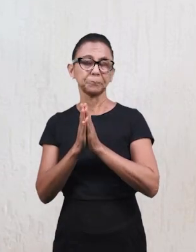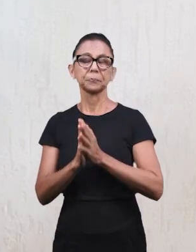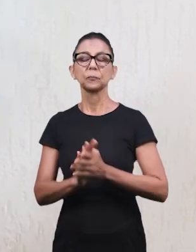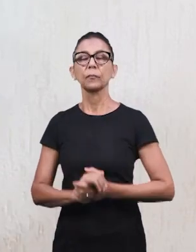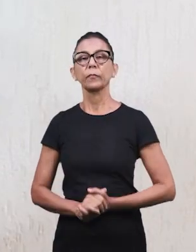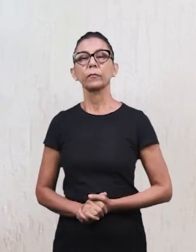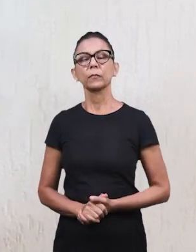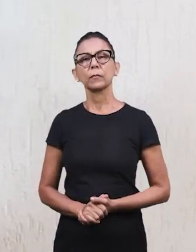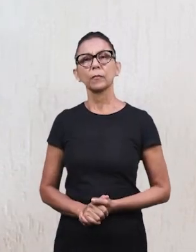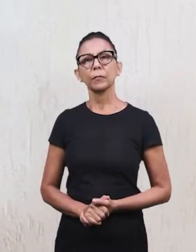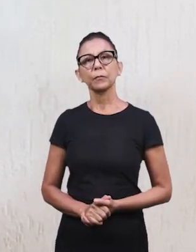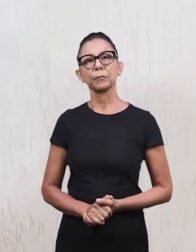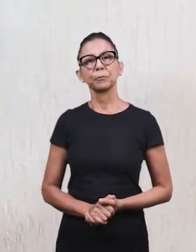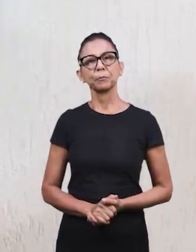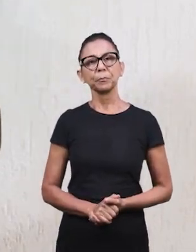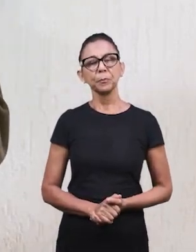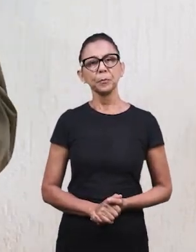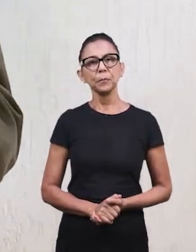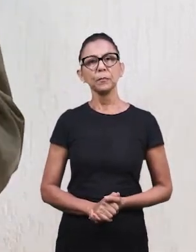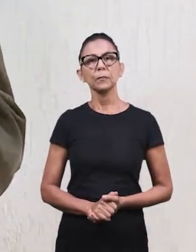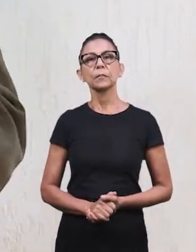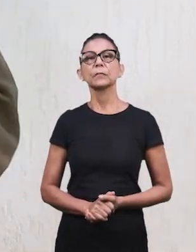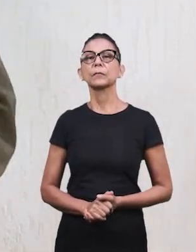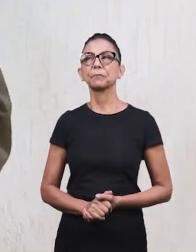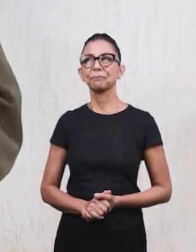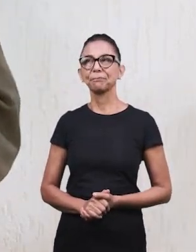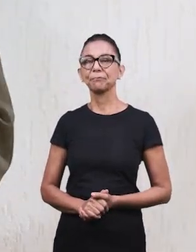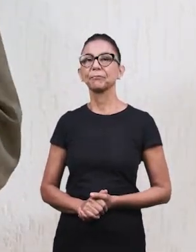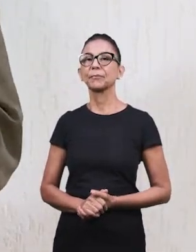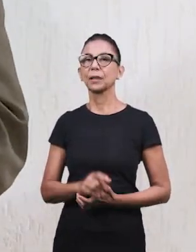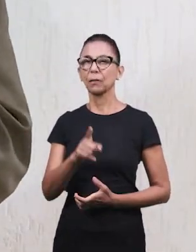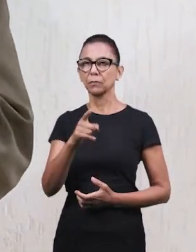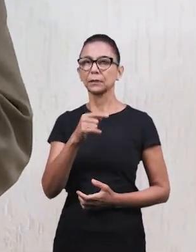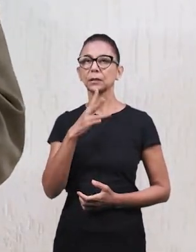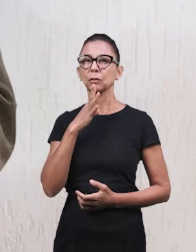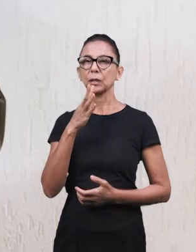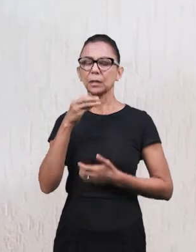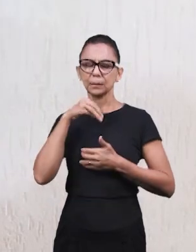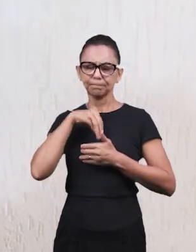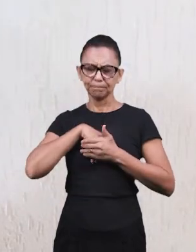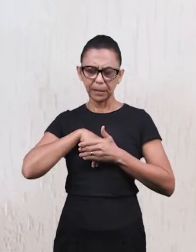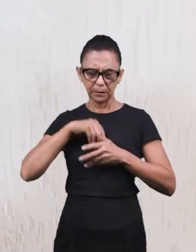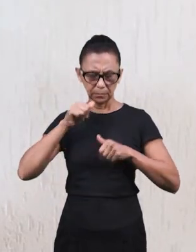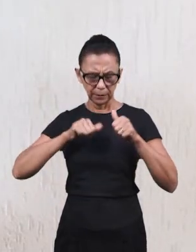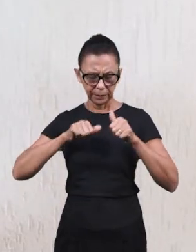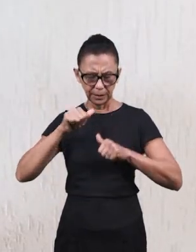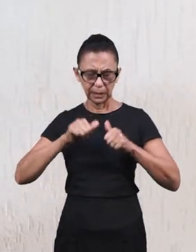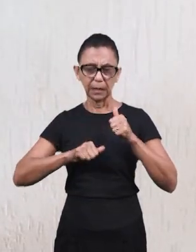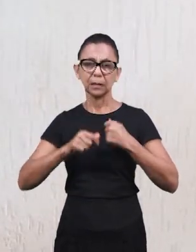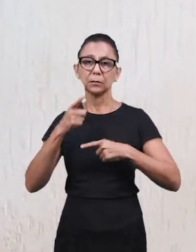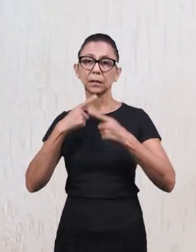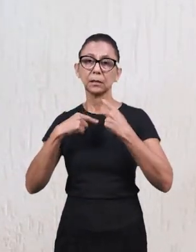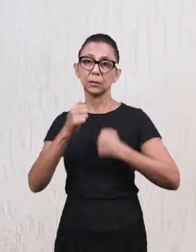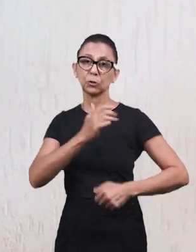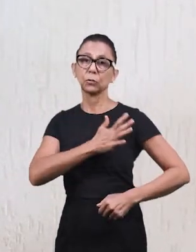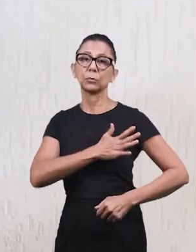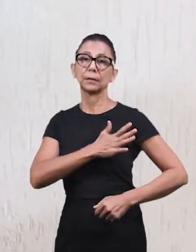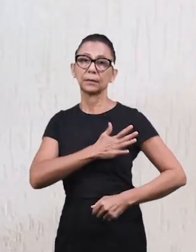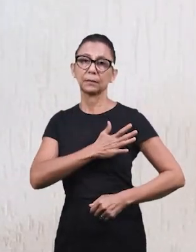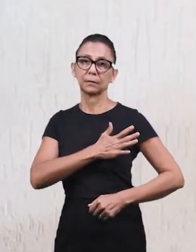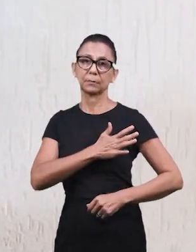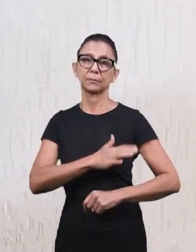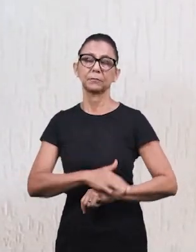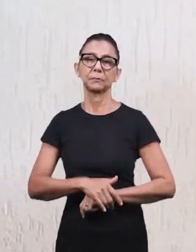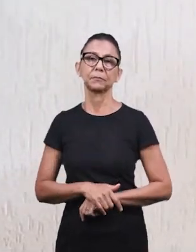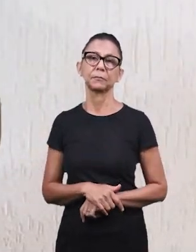молитвы, и нет лучшей возможности, чем